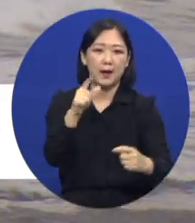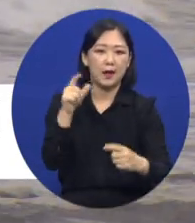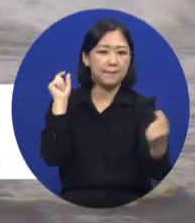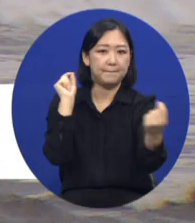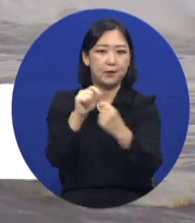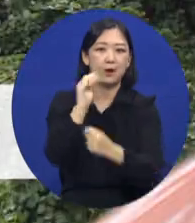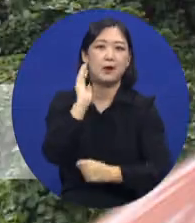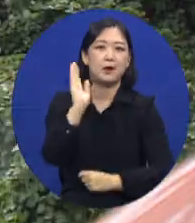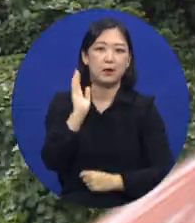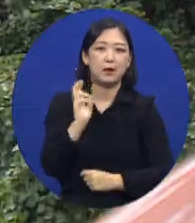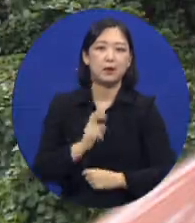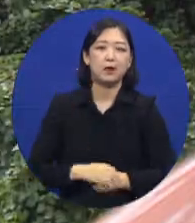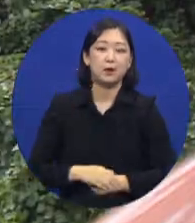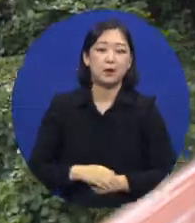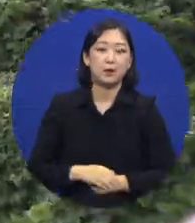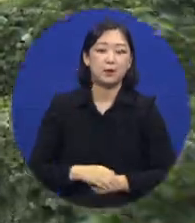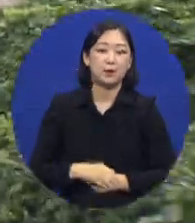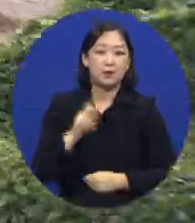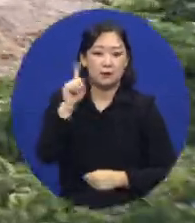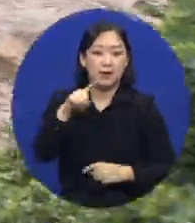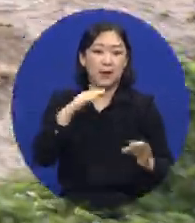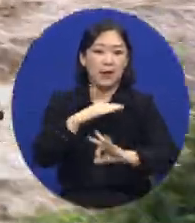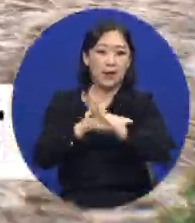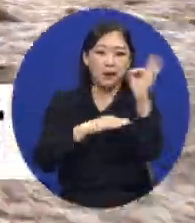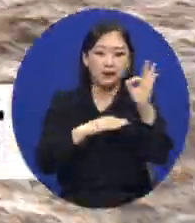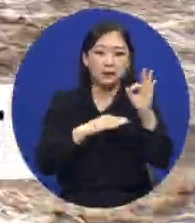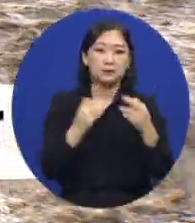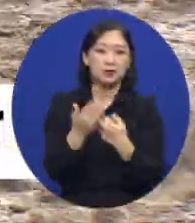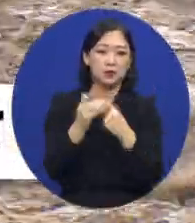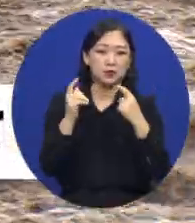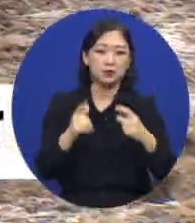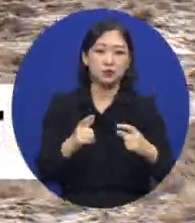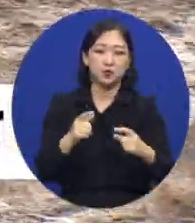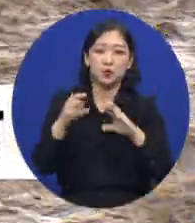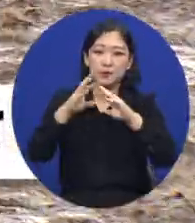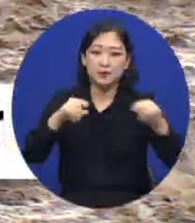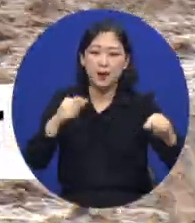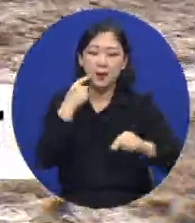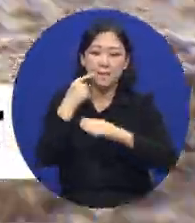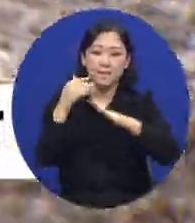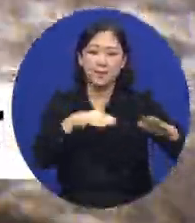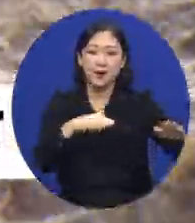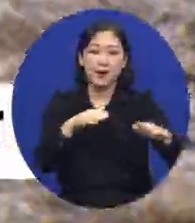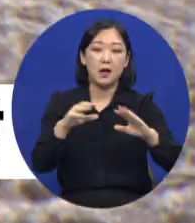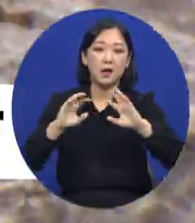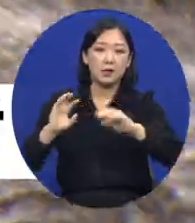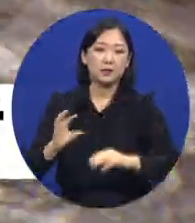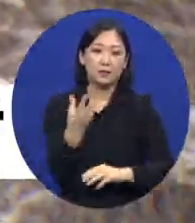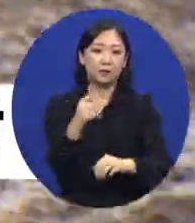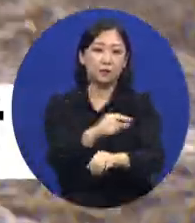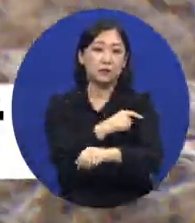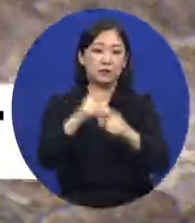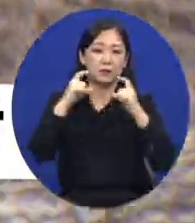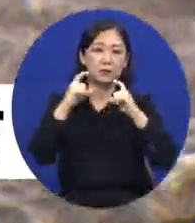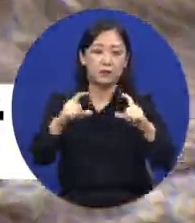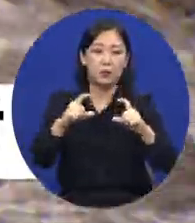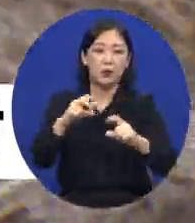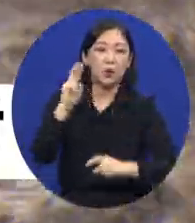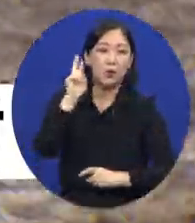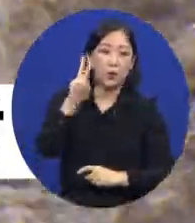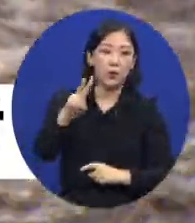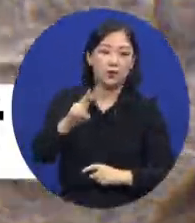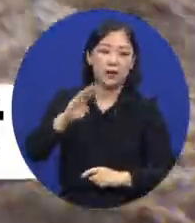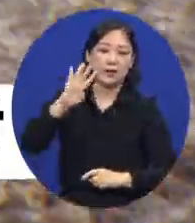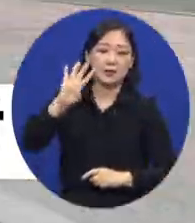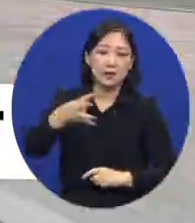것으로 예보됐습니다. 이에 따라 내일 아침 일찍 제주의 육상과 해상에 태풍특보가 발효되고 모레까지 최고